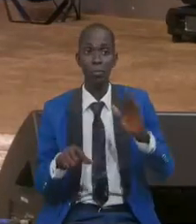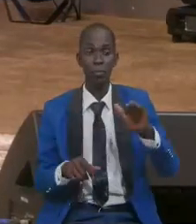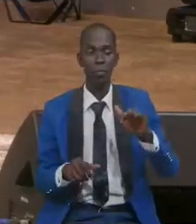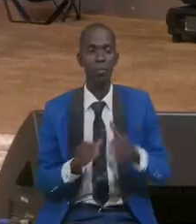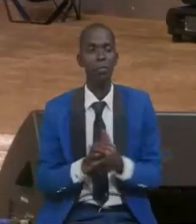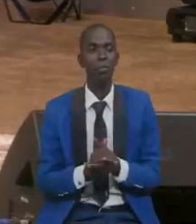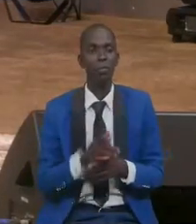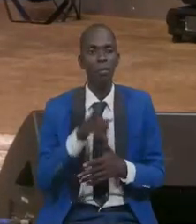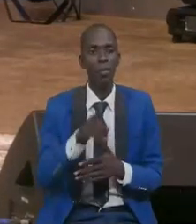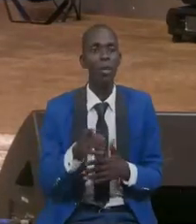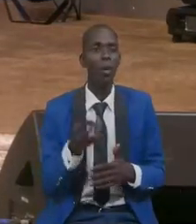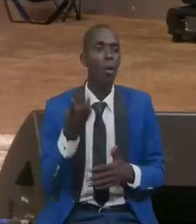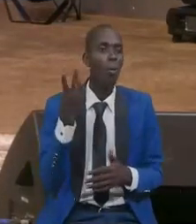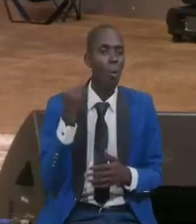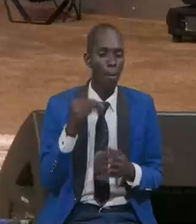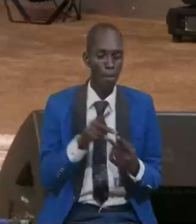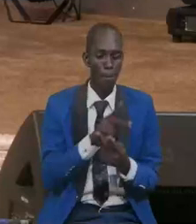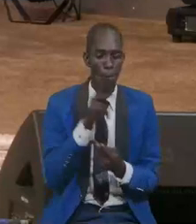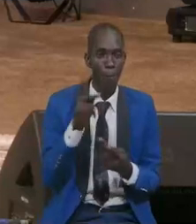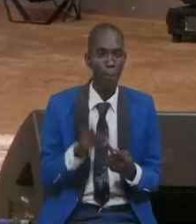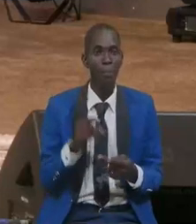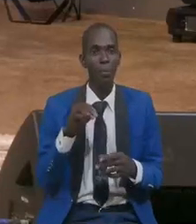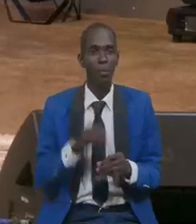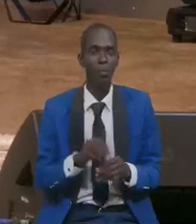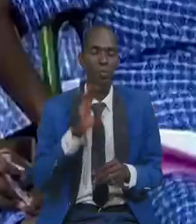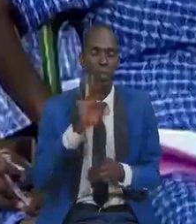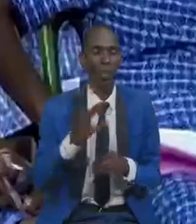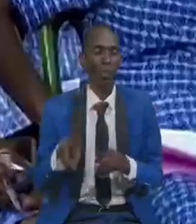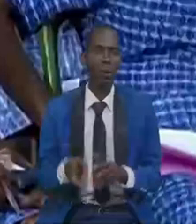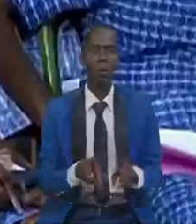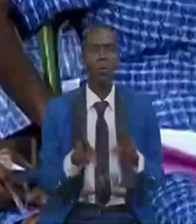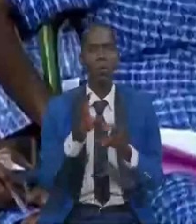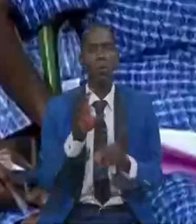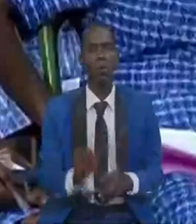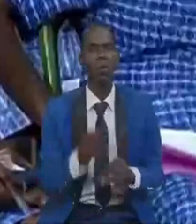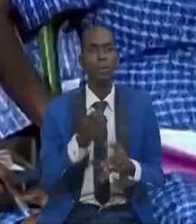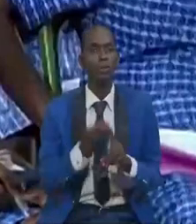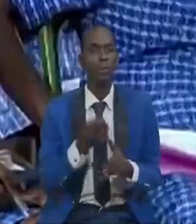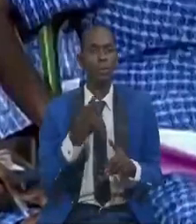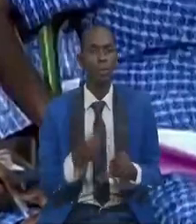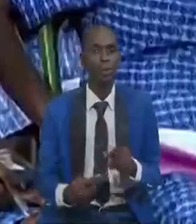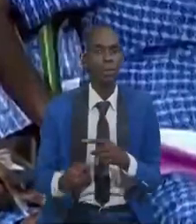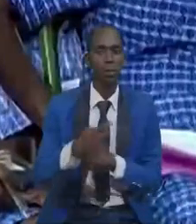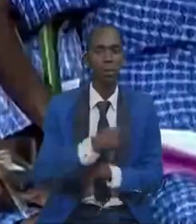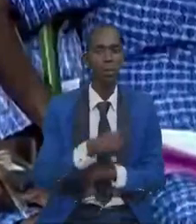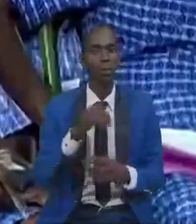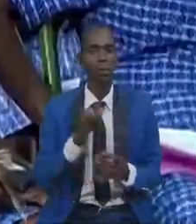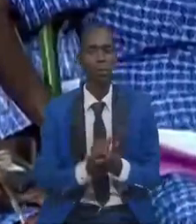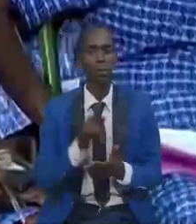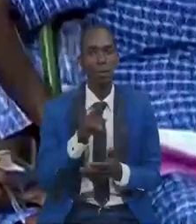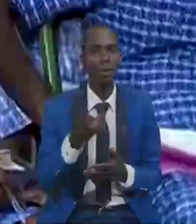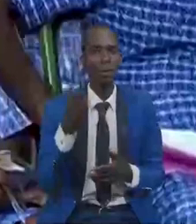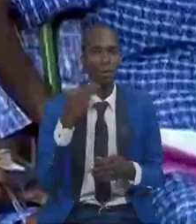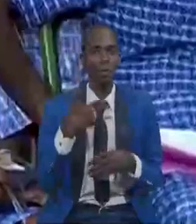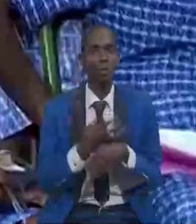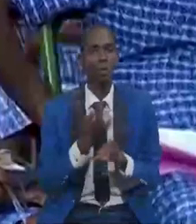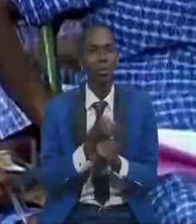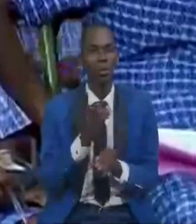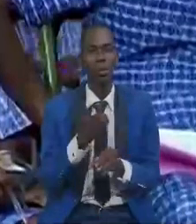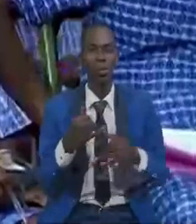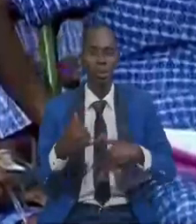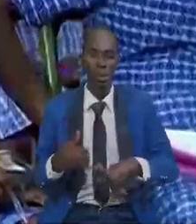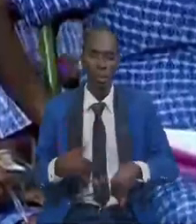intègre dans tes voies. Depuis le jour où tu fus créé, c'était toujours